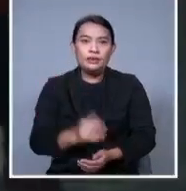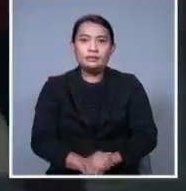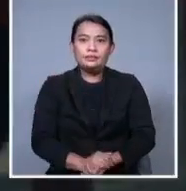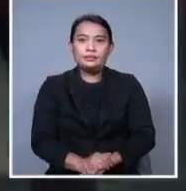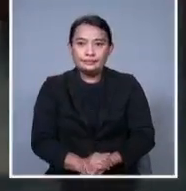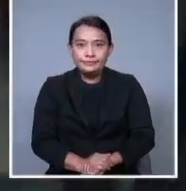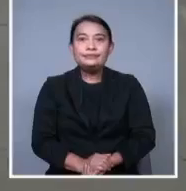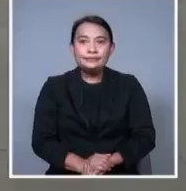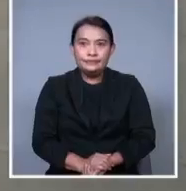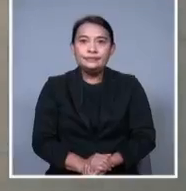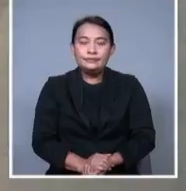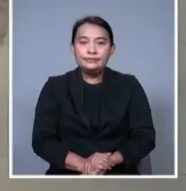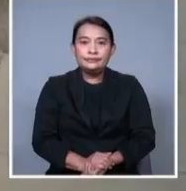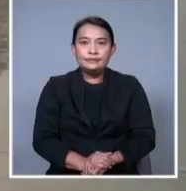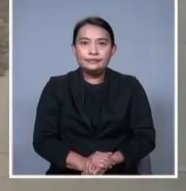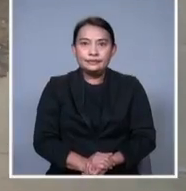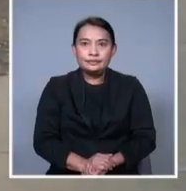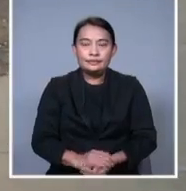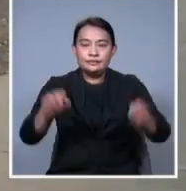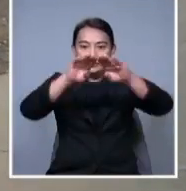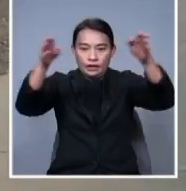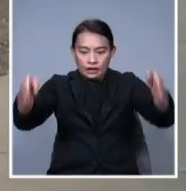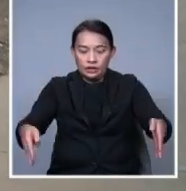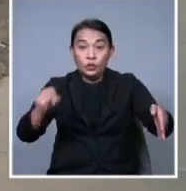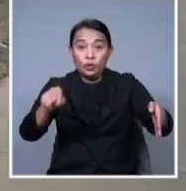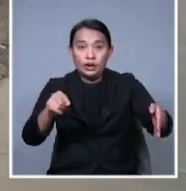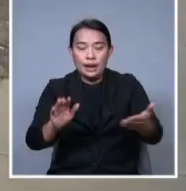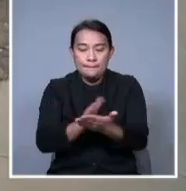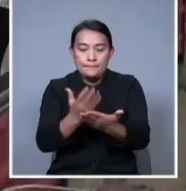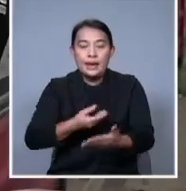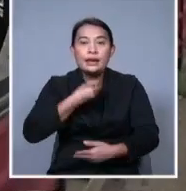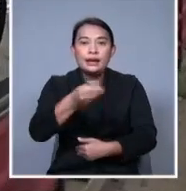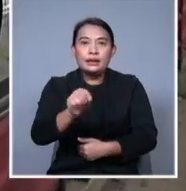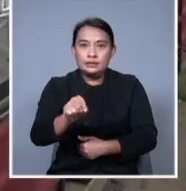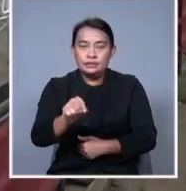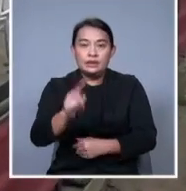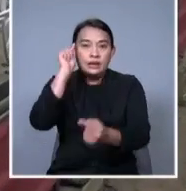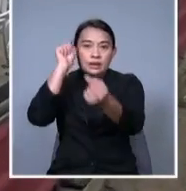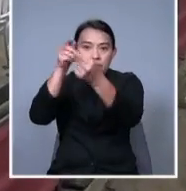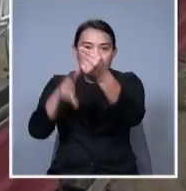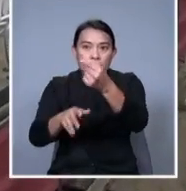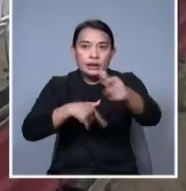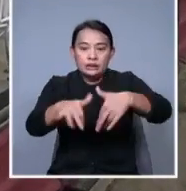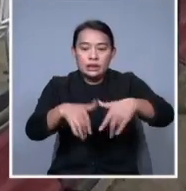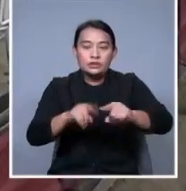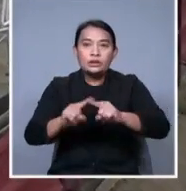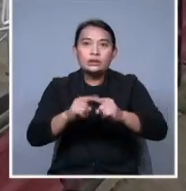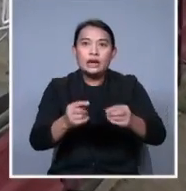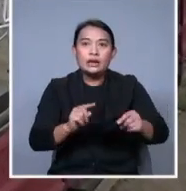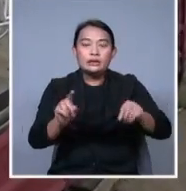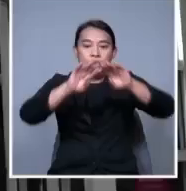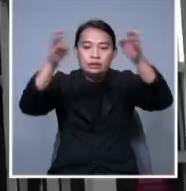าดเดียวกันครับในบางพื้นที่การตั้งตู้แบ่งปันน้ำใจก็เป็นไปตามวัตถุประสงค์นะครับก็มีชาวบ้านนำอาหารต่างๆเนี่ยมา